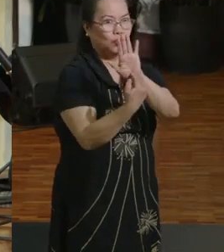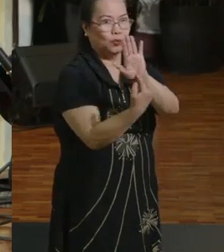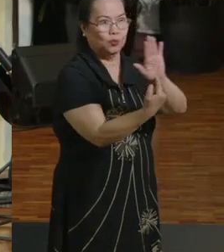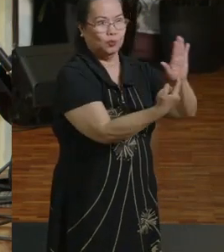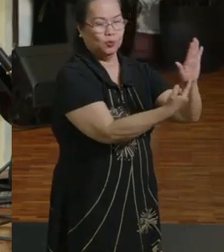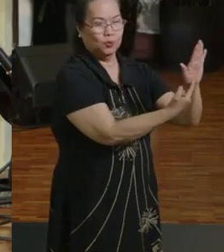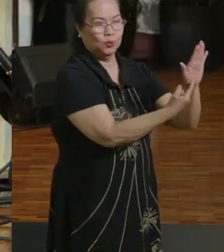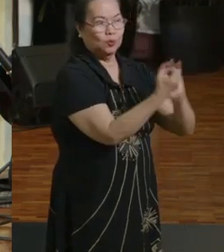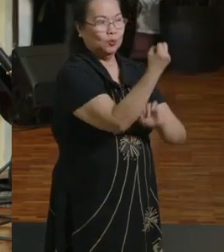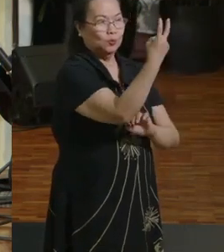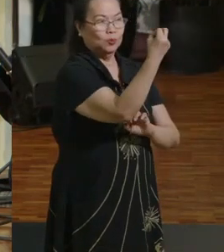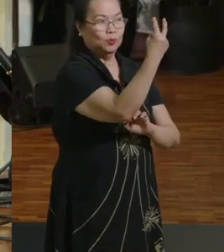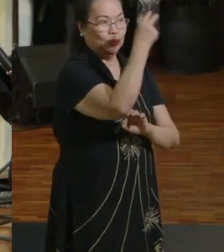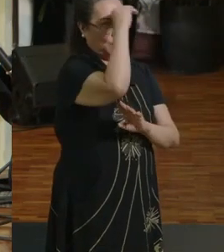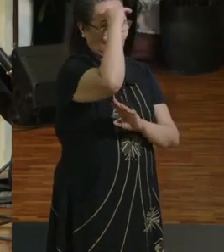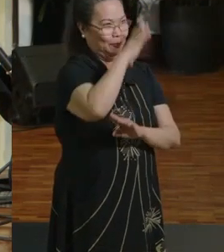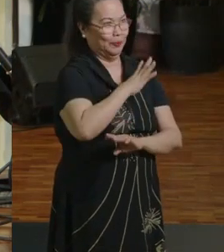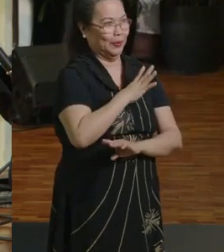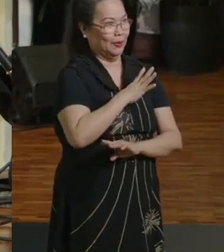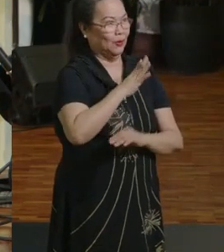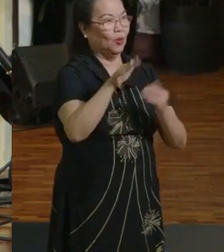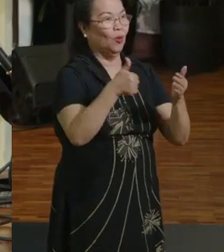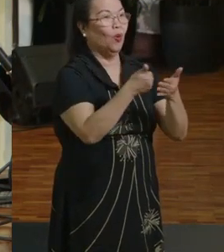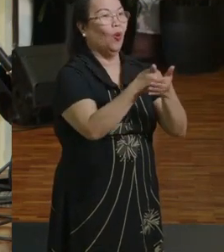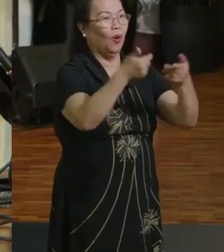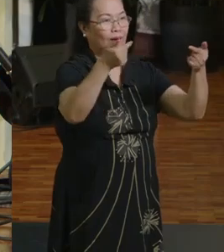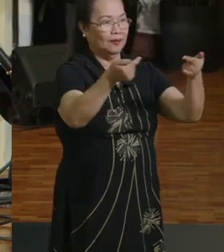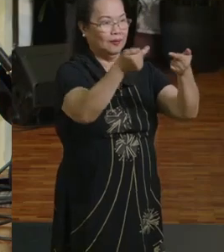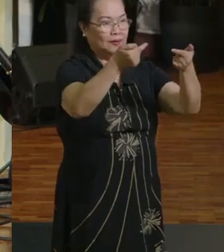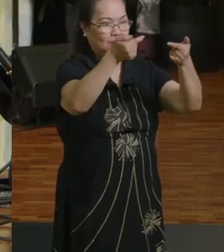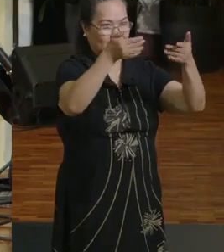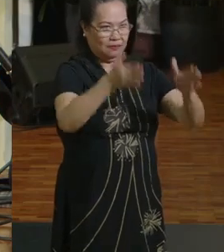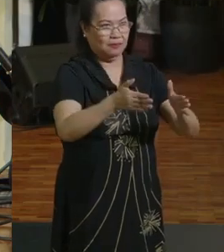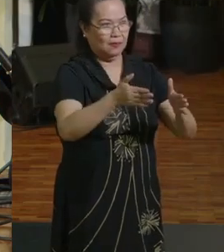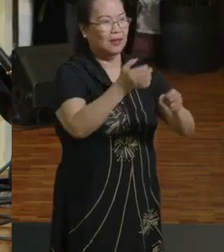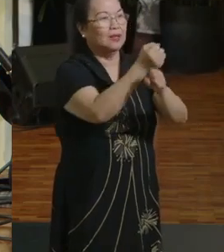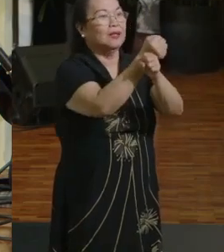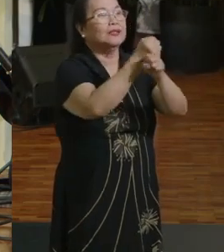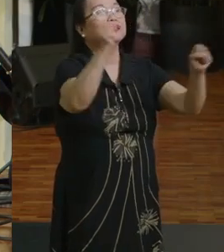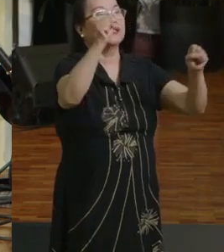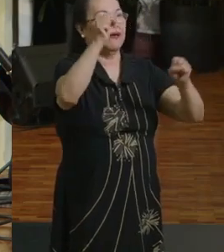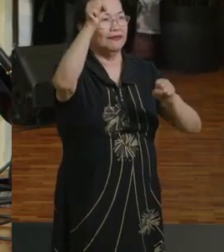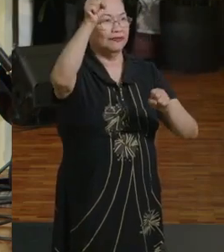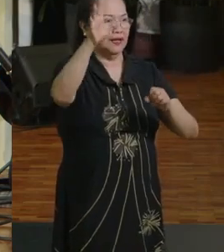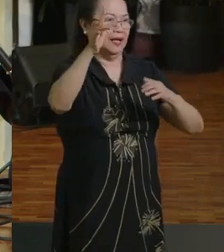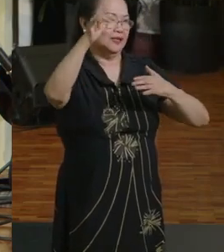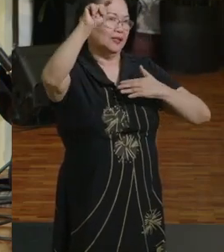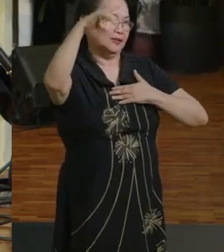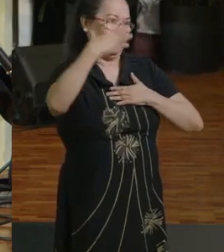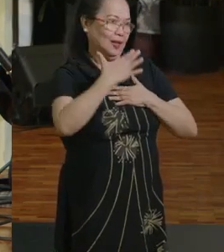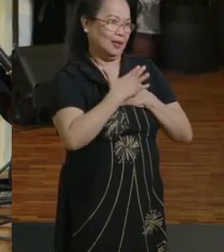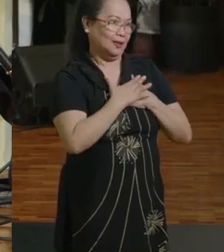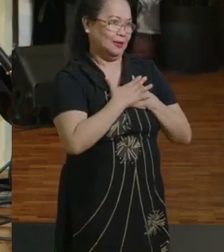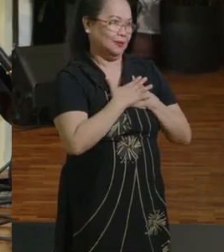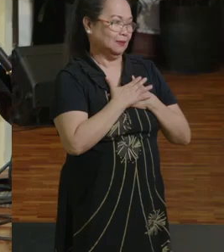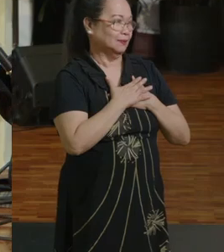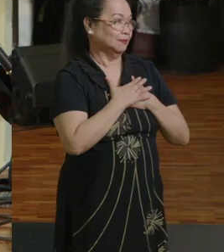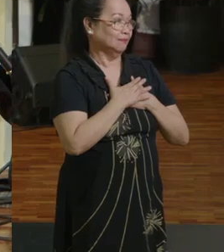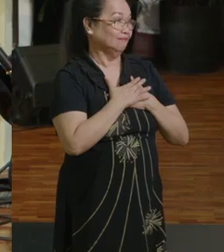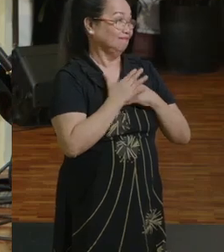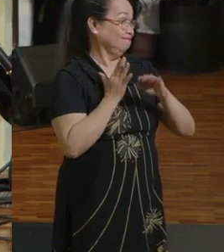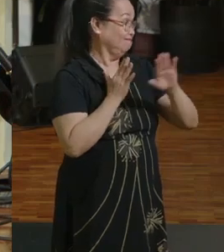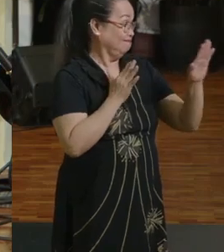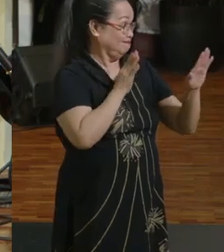crew of 12 men, all sinners saved by grace. Mga